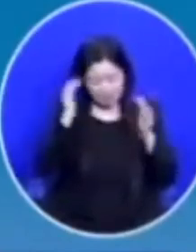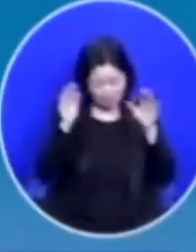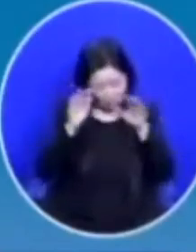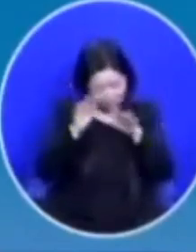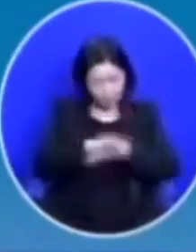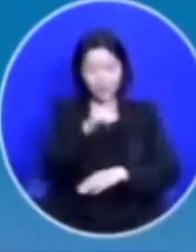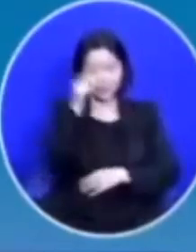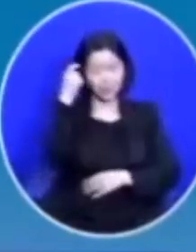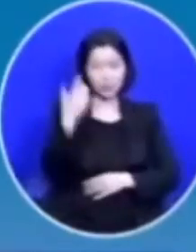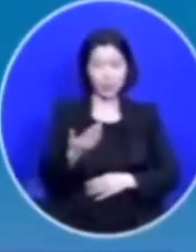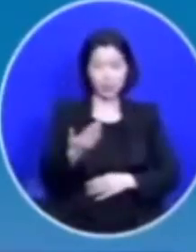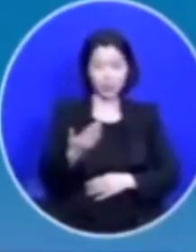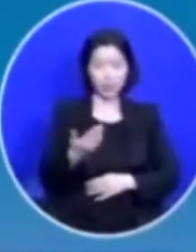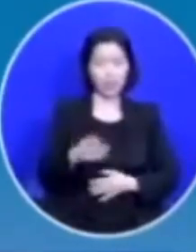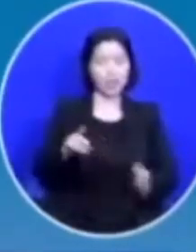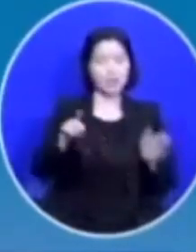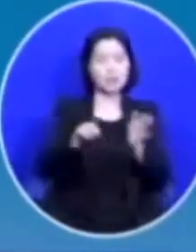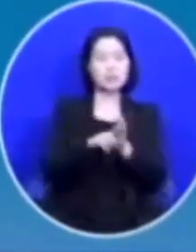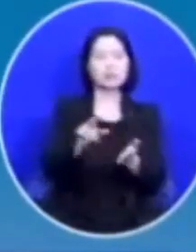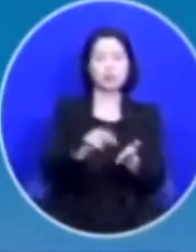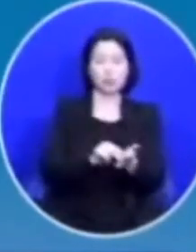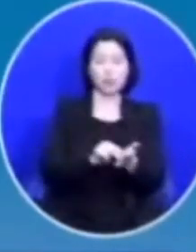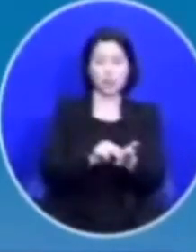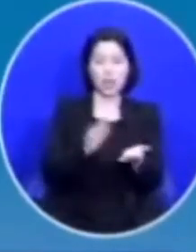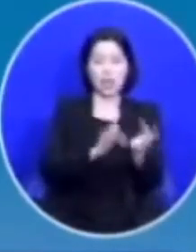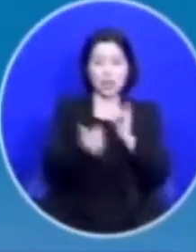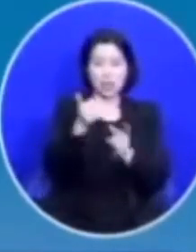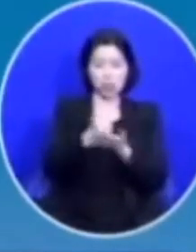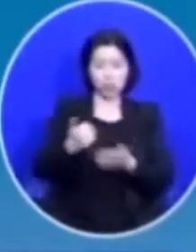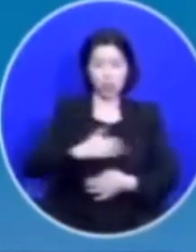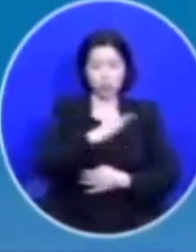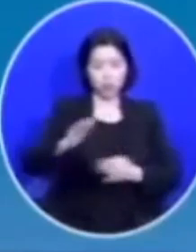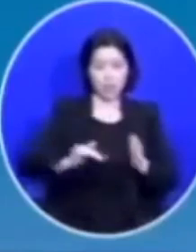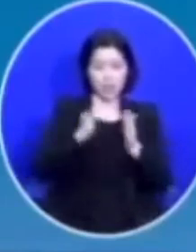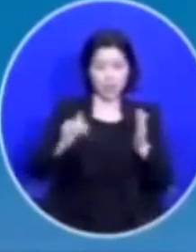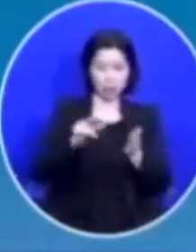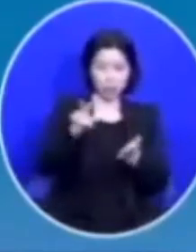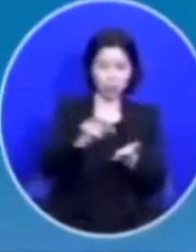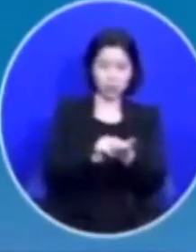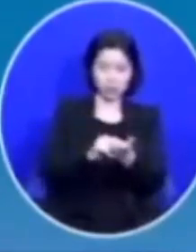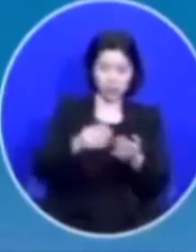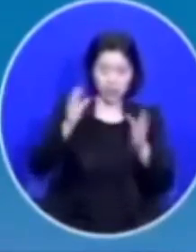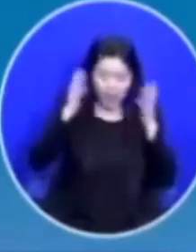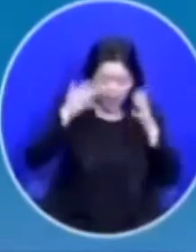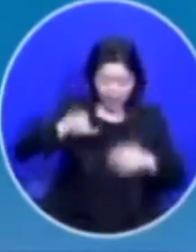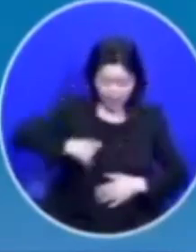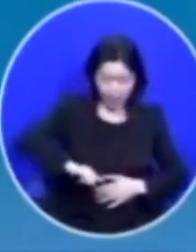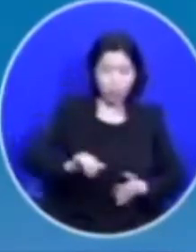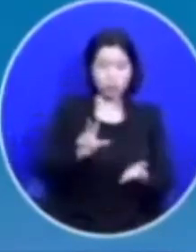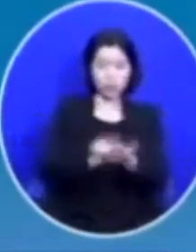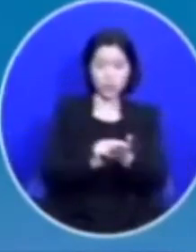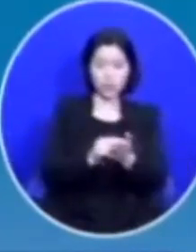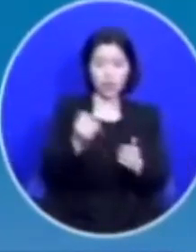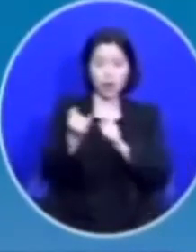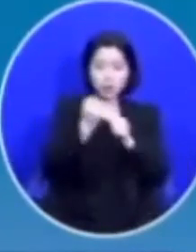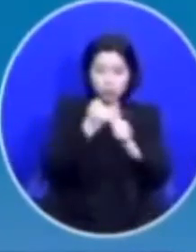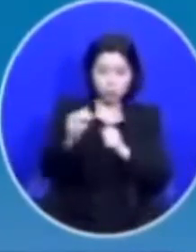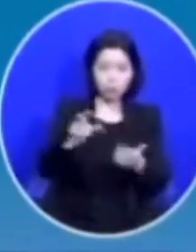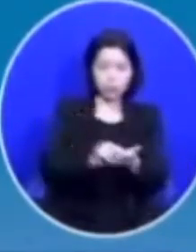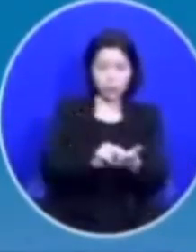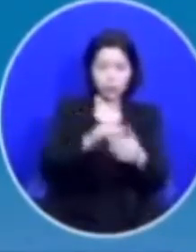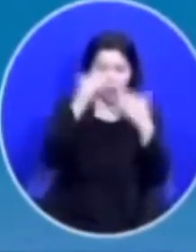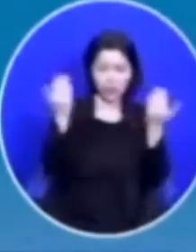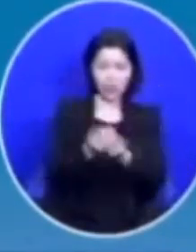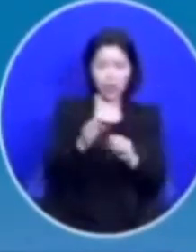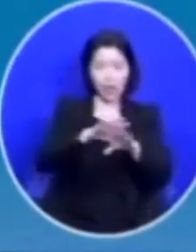믿음의 문제입니다 예수님이 정말 우리 가정의 문제 자녀문제 우리 부부 문제 해결해